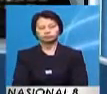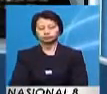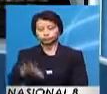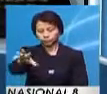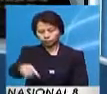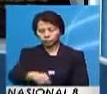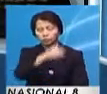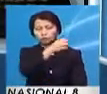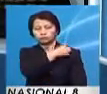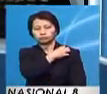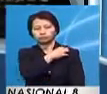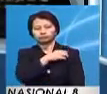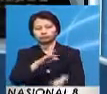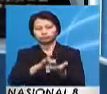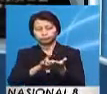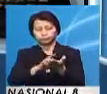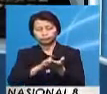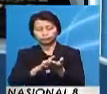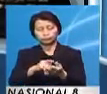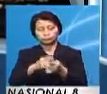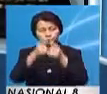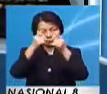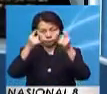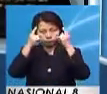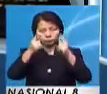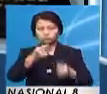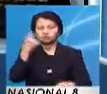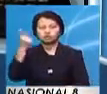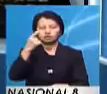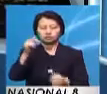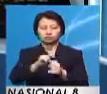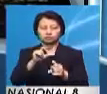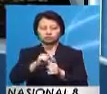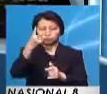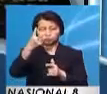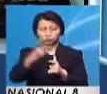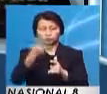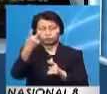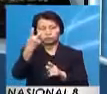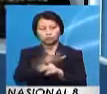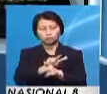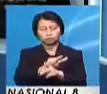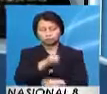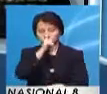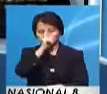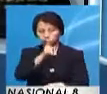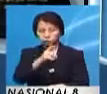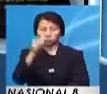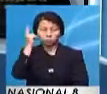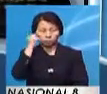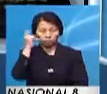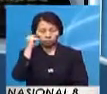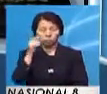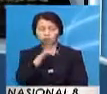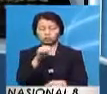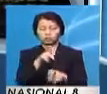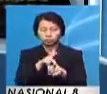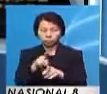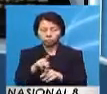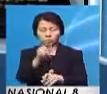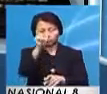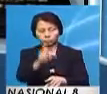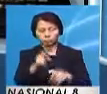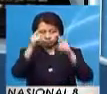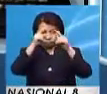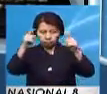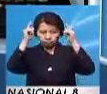Pengambilan pegawai perubatan siswaza secara lebih kerap akan dilaksanakan, iaitu setiap 2 bulan sekali, bagi memastikan pengetahuan serta kepakaran seseorang